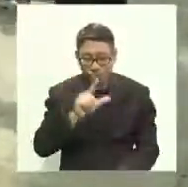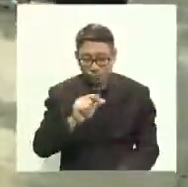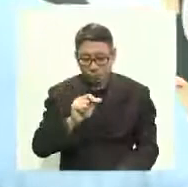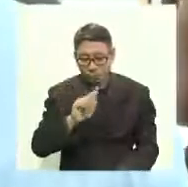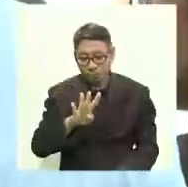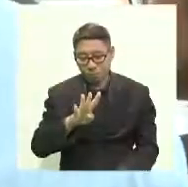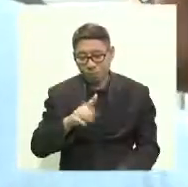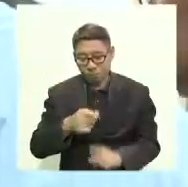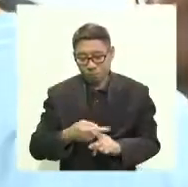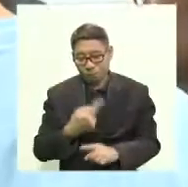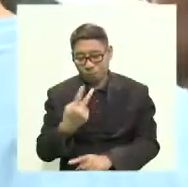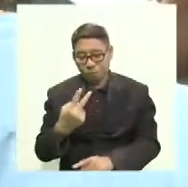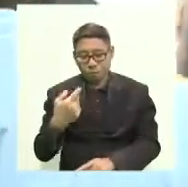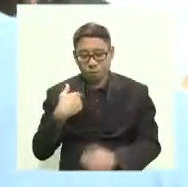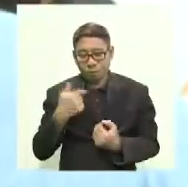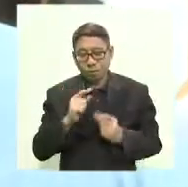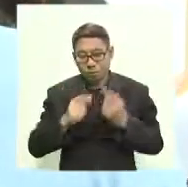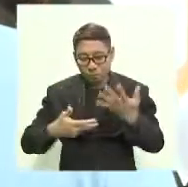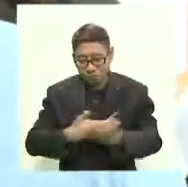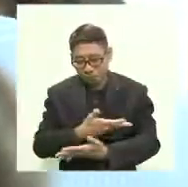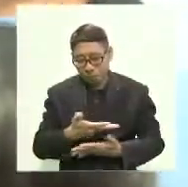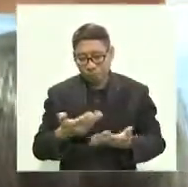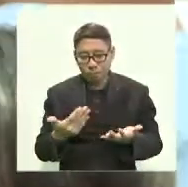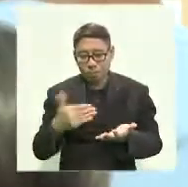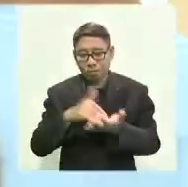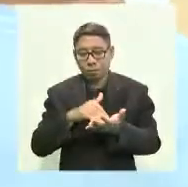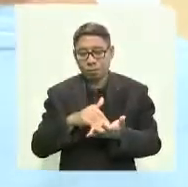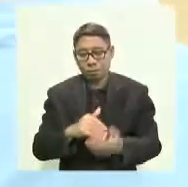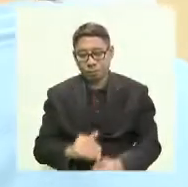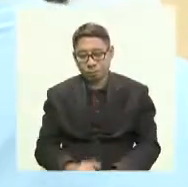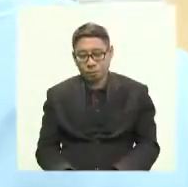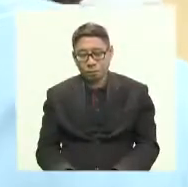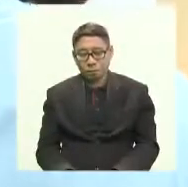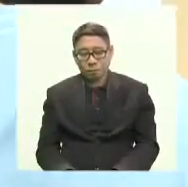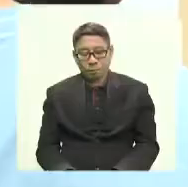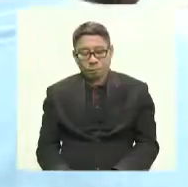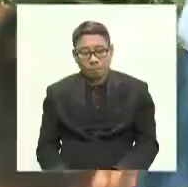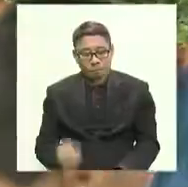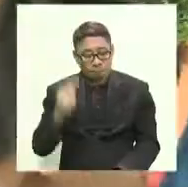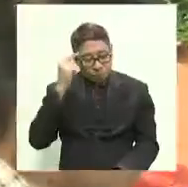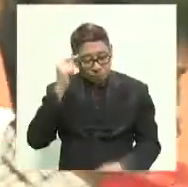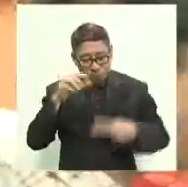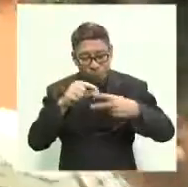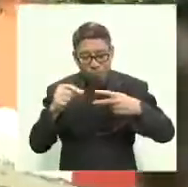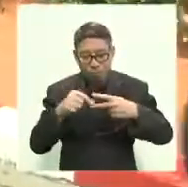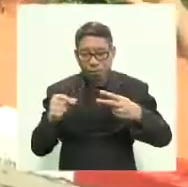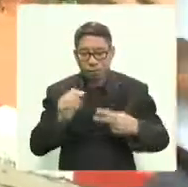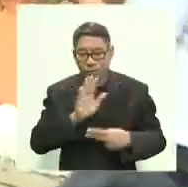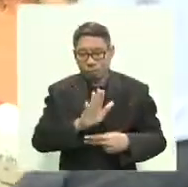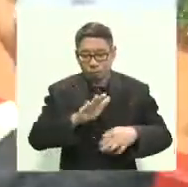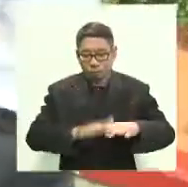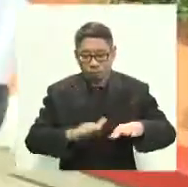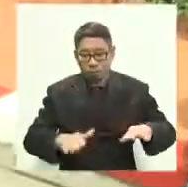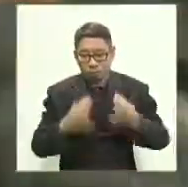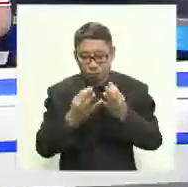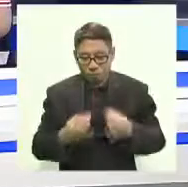กุมภาพันธ์อันนี้ก็จะมีการหารือปรับกันใหม่อีกครั้งหนึ่งนะครับ ค่ะก็ถือว่าคะแนนเสียงของน้องๆมีความส